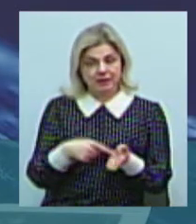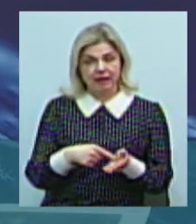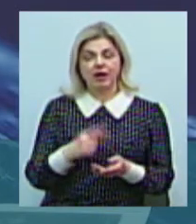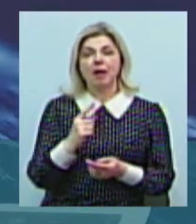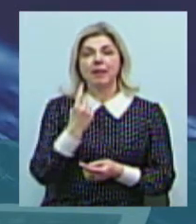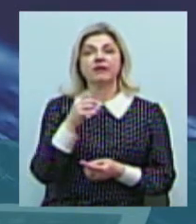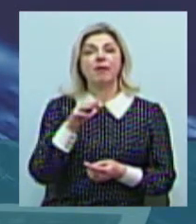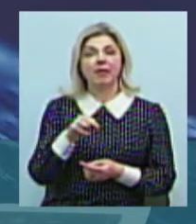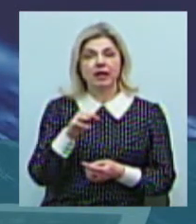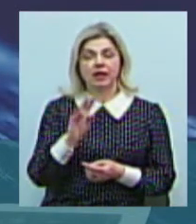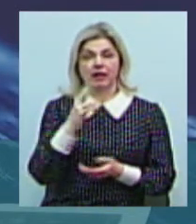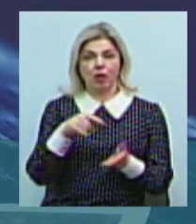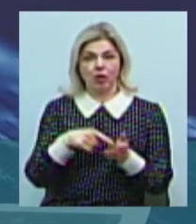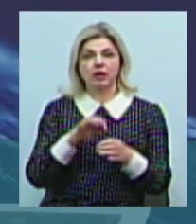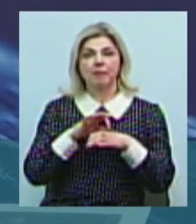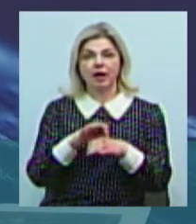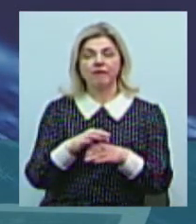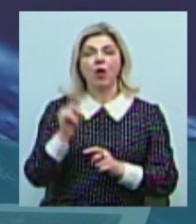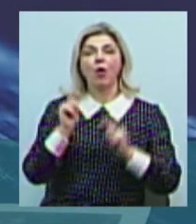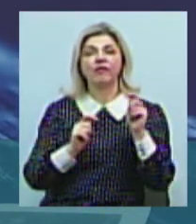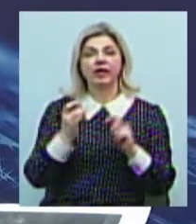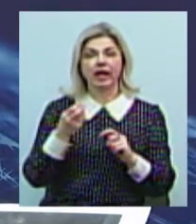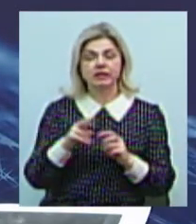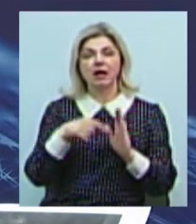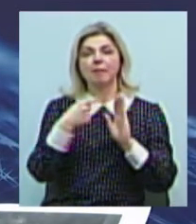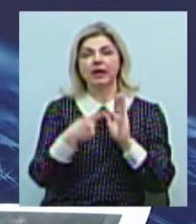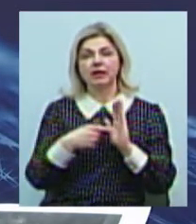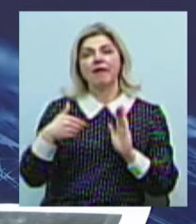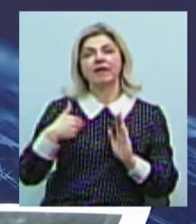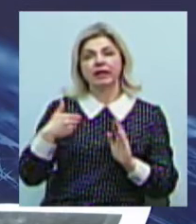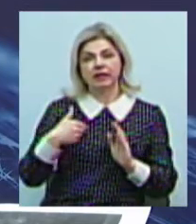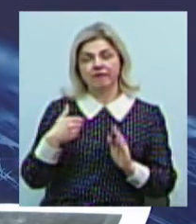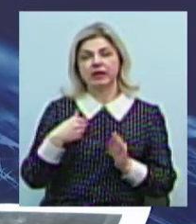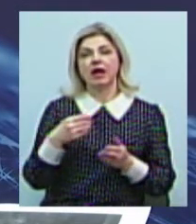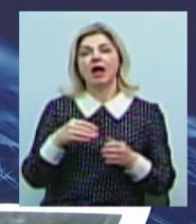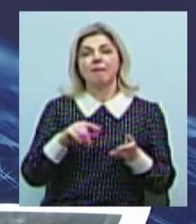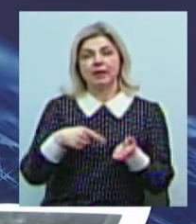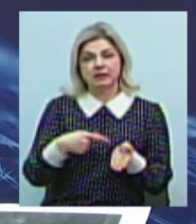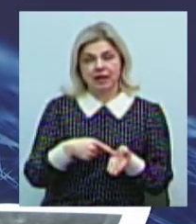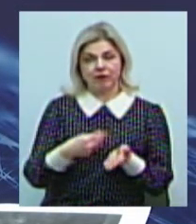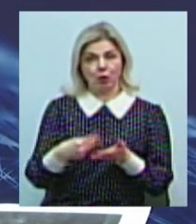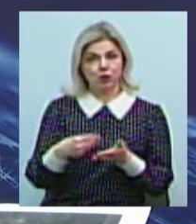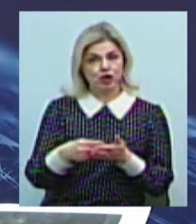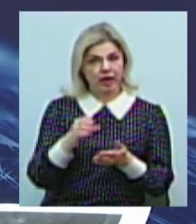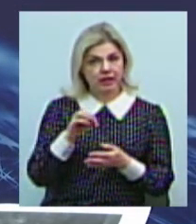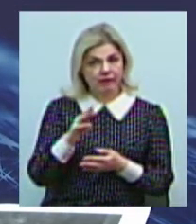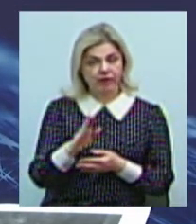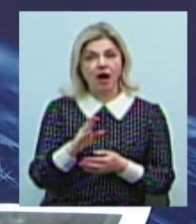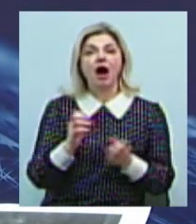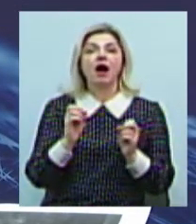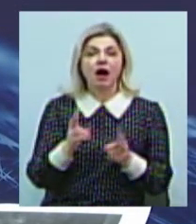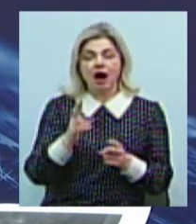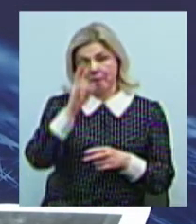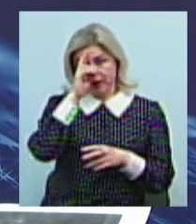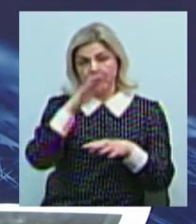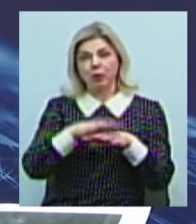Миколаєві відбулась міжрегіональна конференція з питань ефективності місцевих бюджетів. Наскільки місцеві бюджети